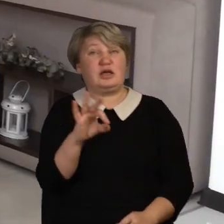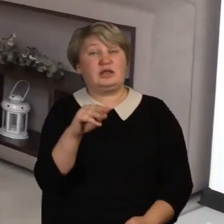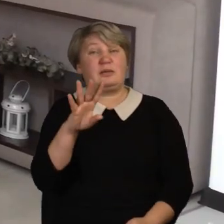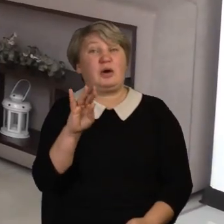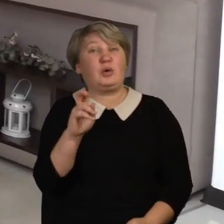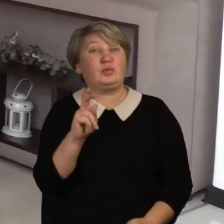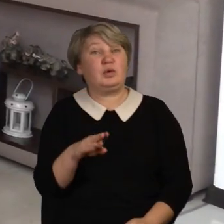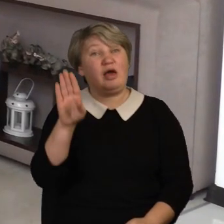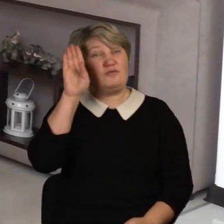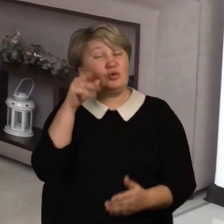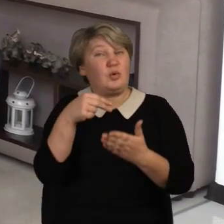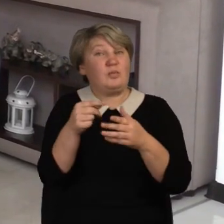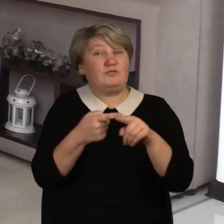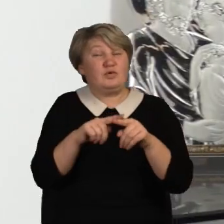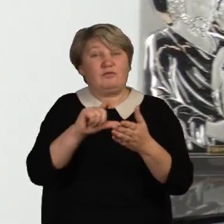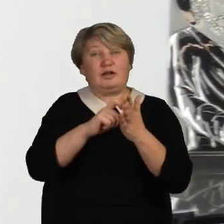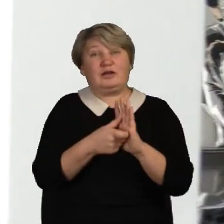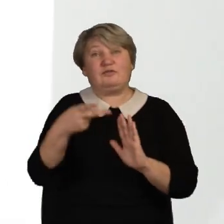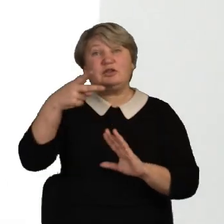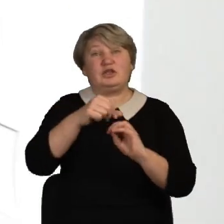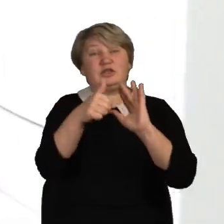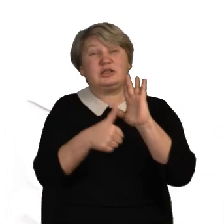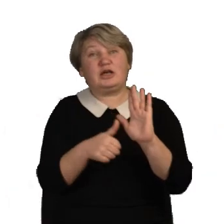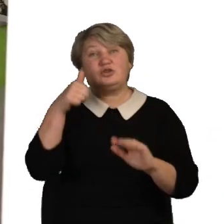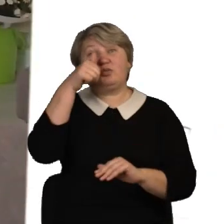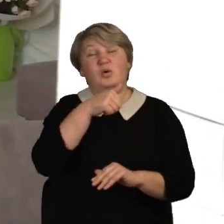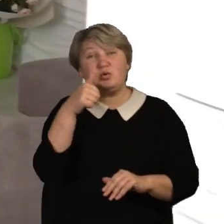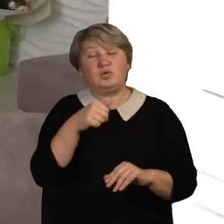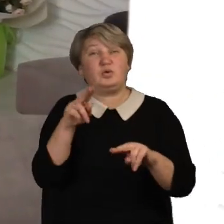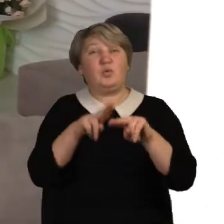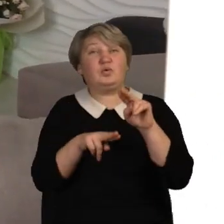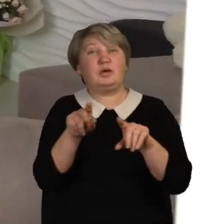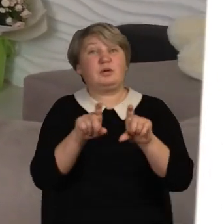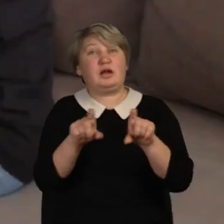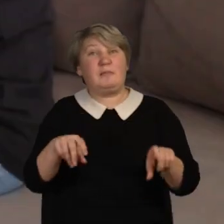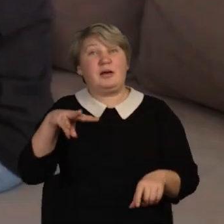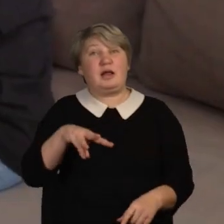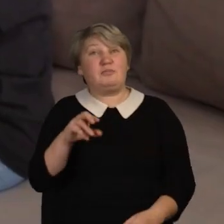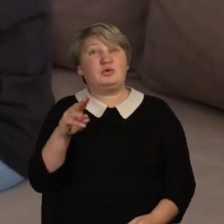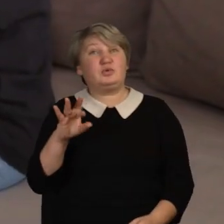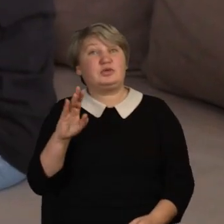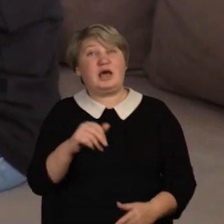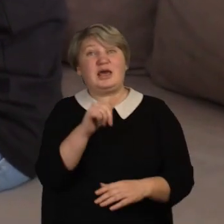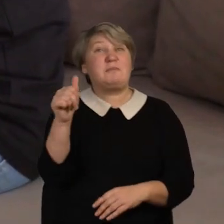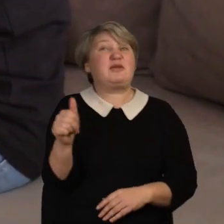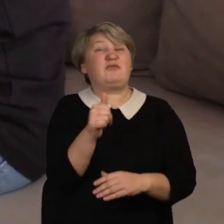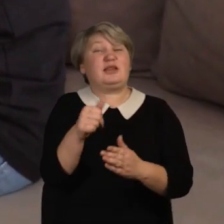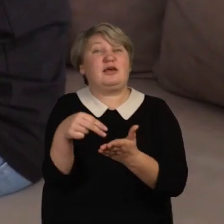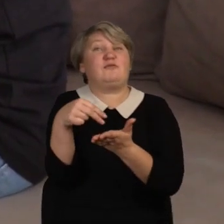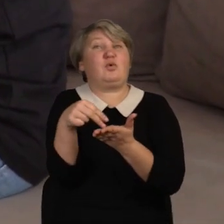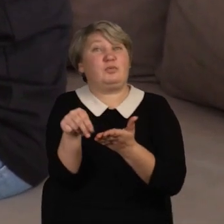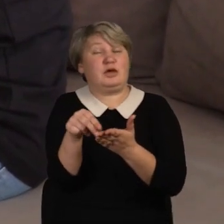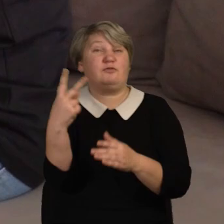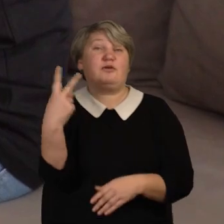слів, він купив цю квартиру у 2016 році у забудовника Михайла Піруса, тож є первинним інвестором. 28